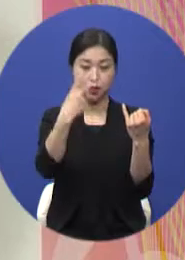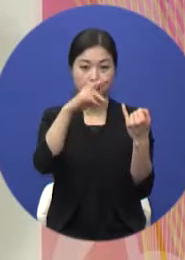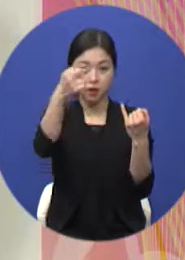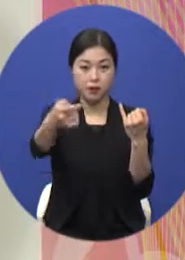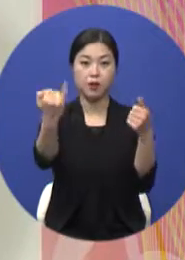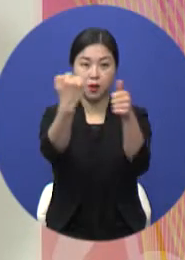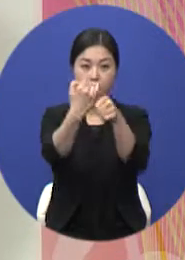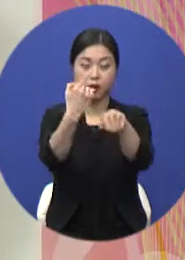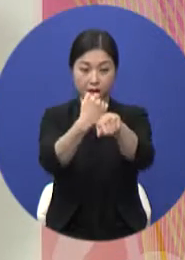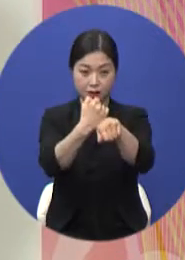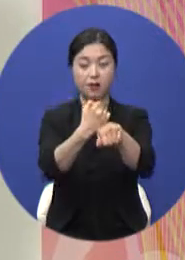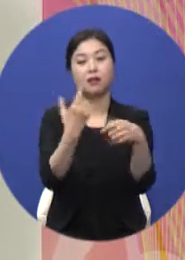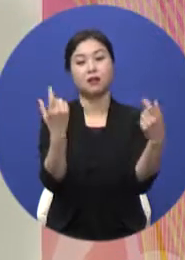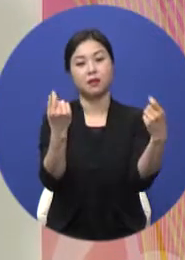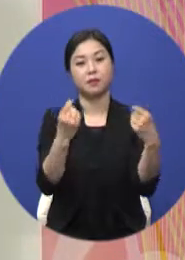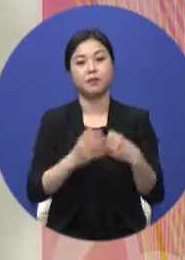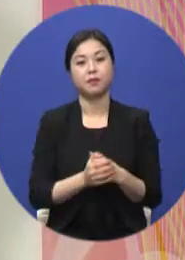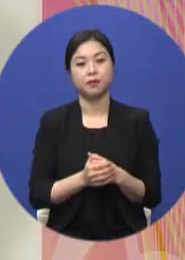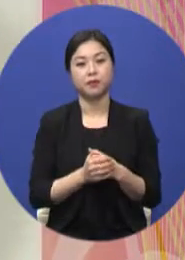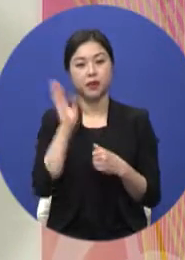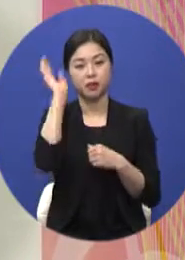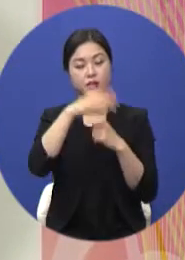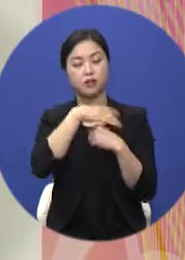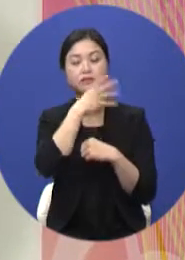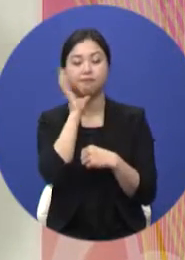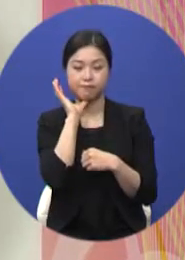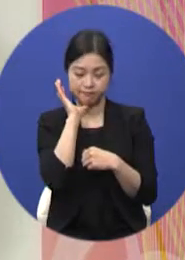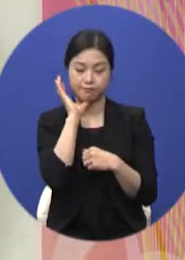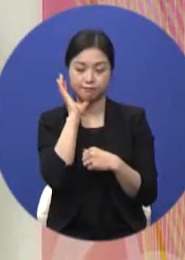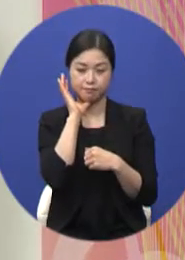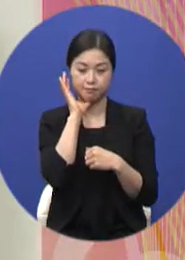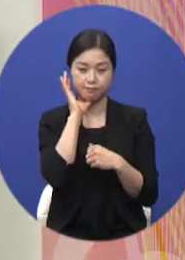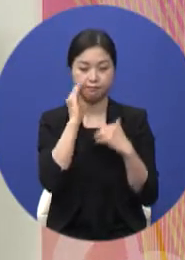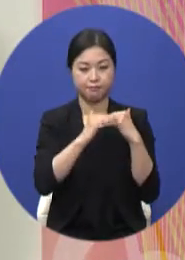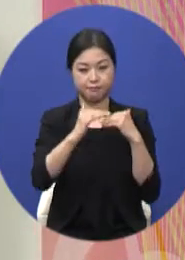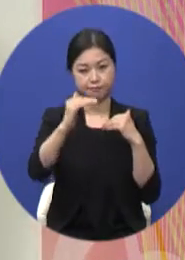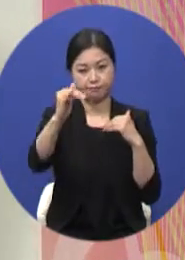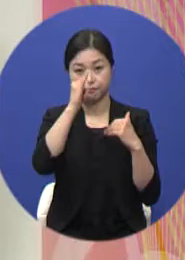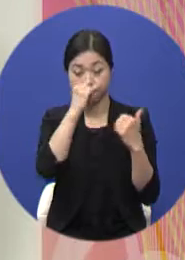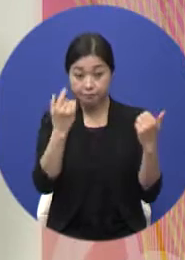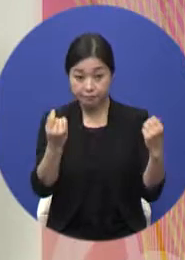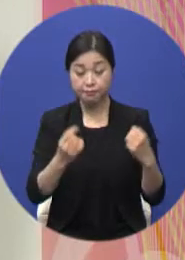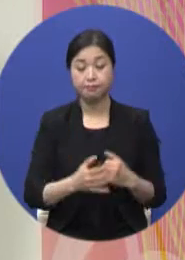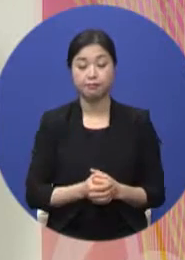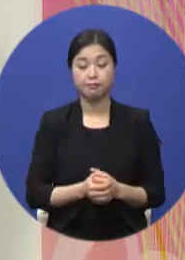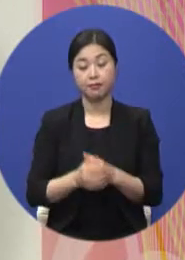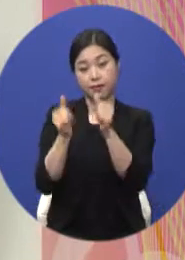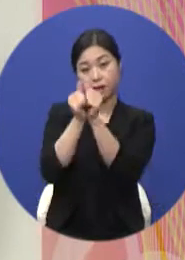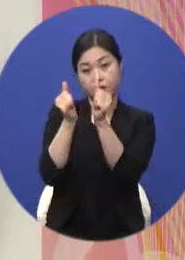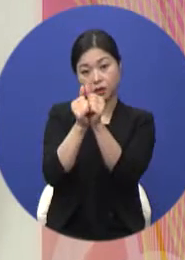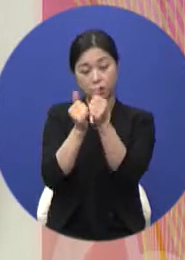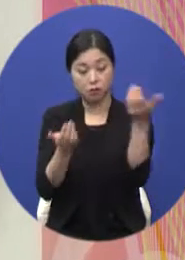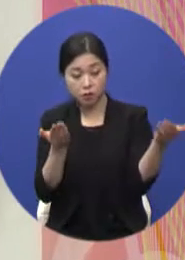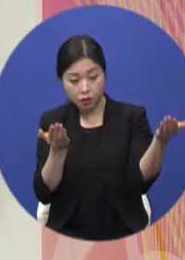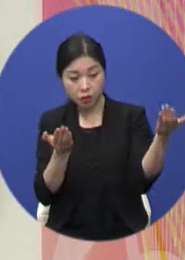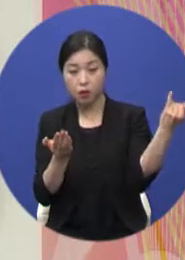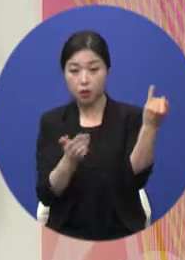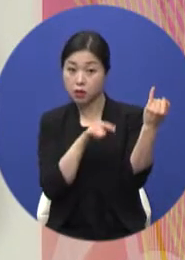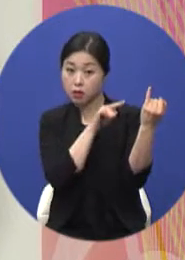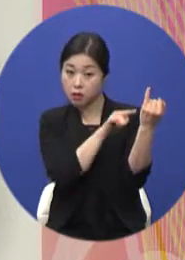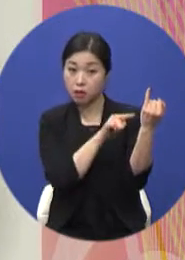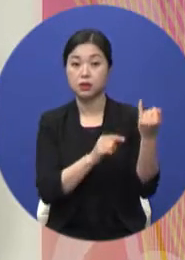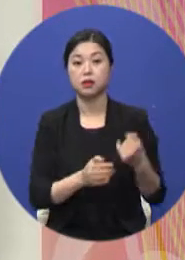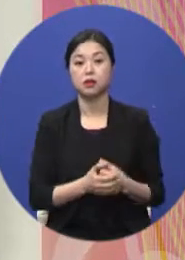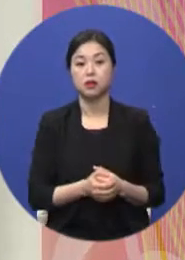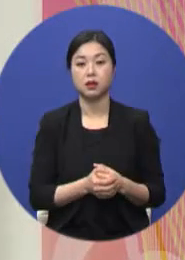이제 그 주부로 가고 이제 나중에는 그 노년으로 이제 가는 그런 단계가 거치는데 그 남성들에 비해서 여성들은 이제